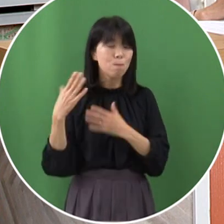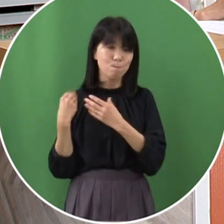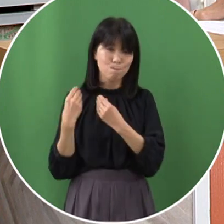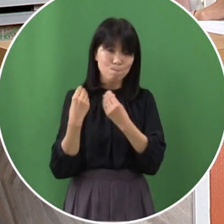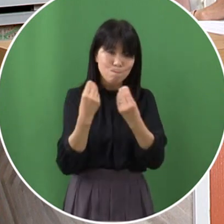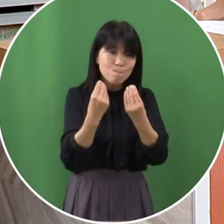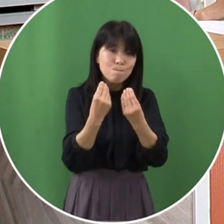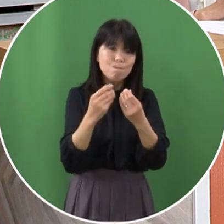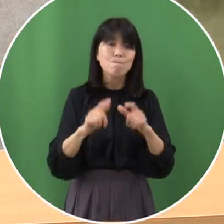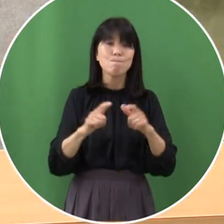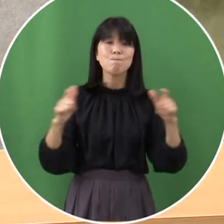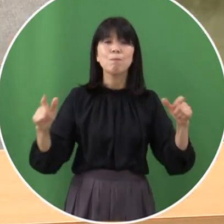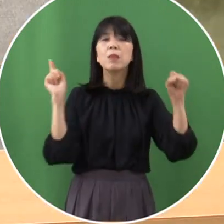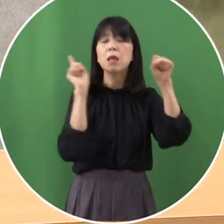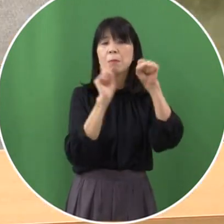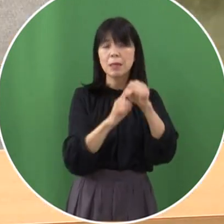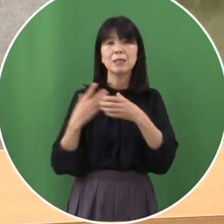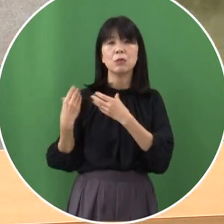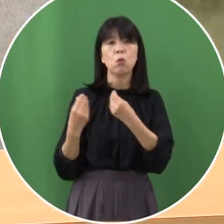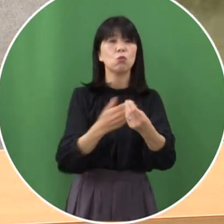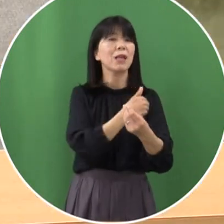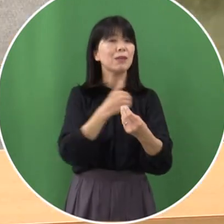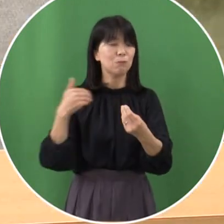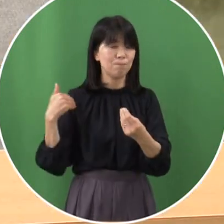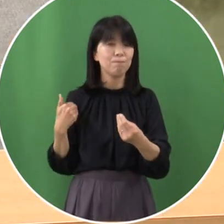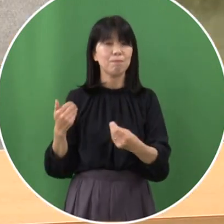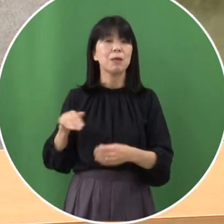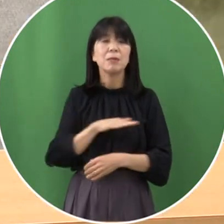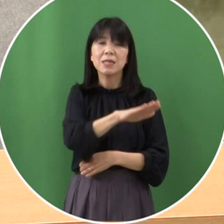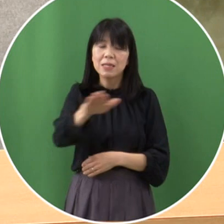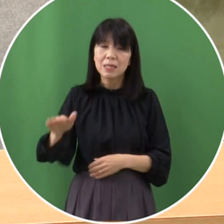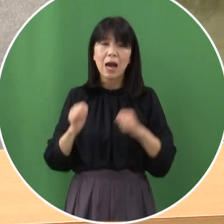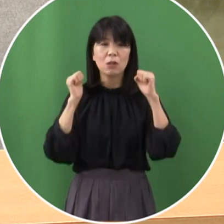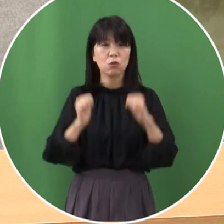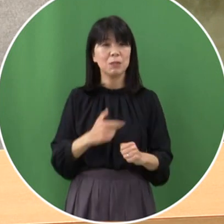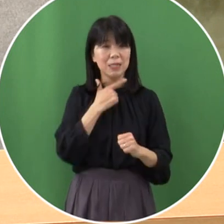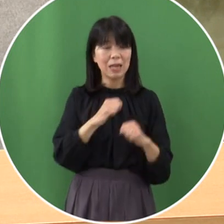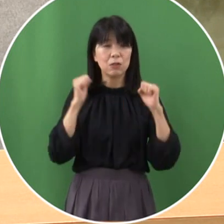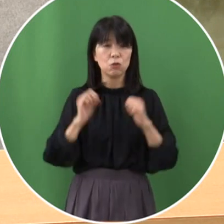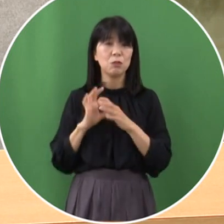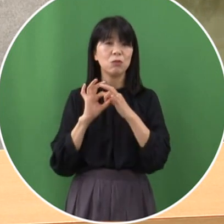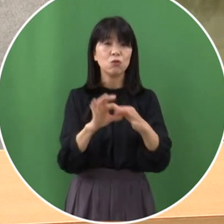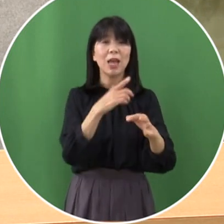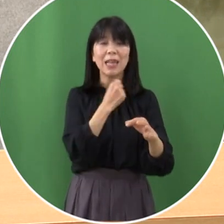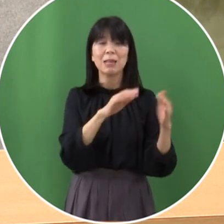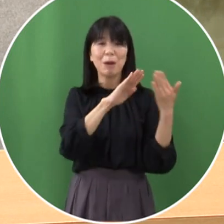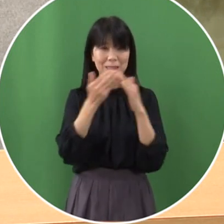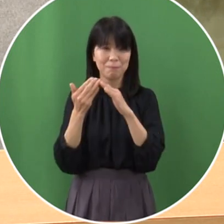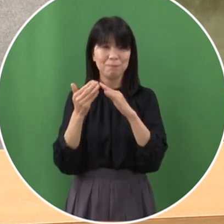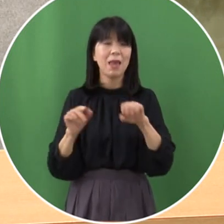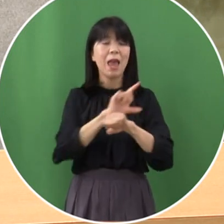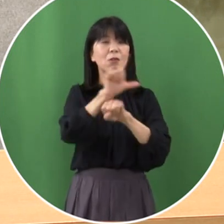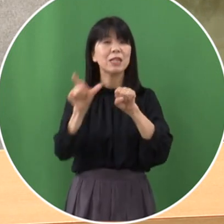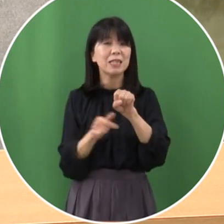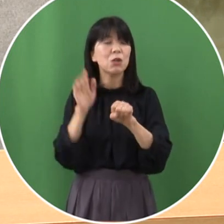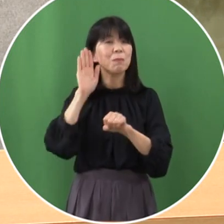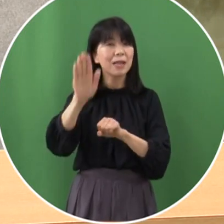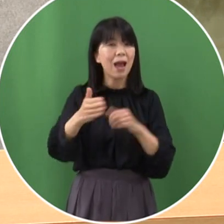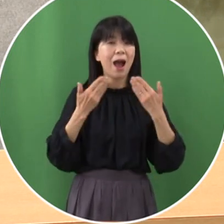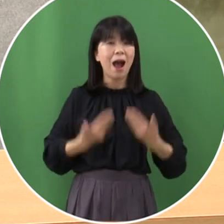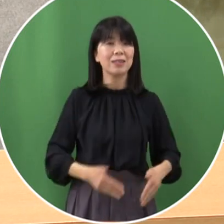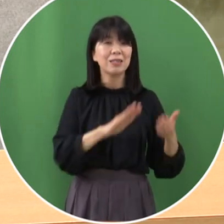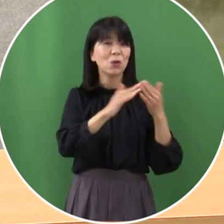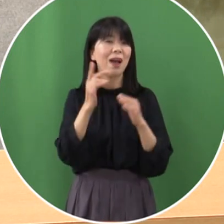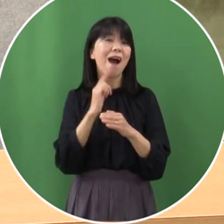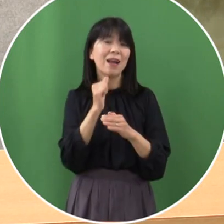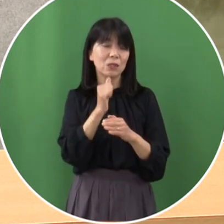拡大していくことで、持続可能で誰もが住みたい住み続けたいと思える町、 SDGs 未来安心都市明